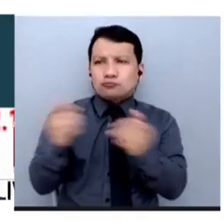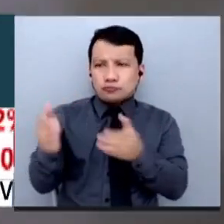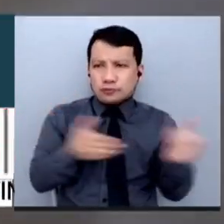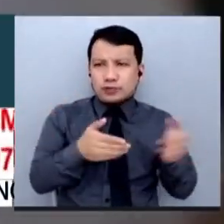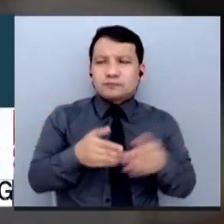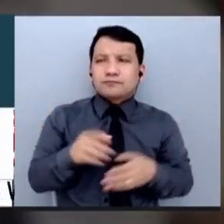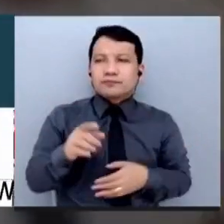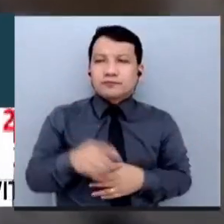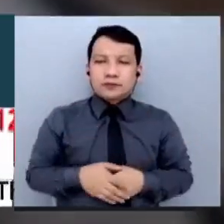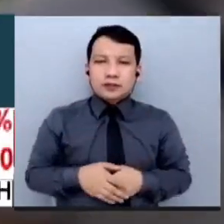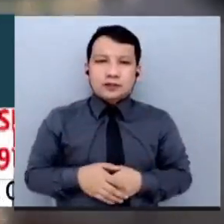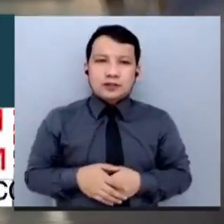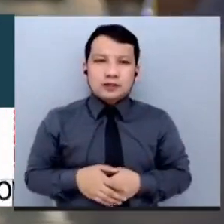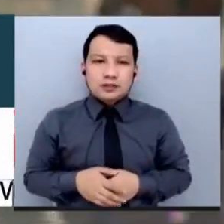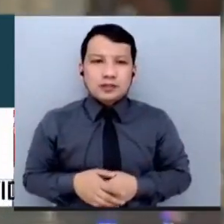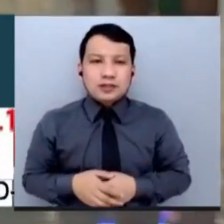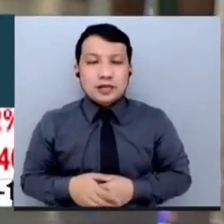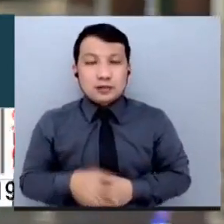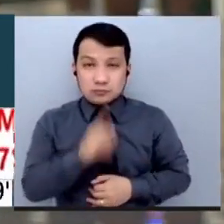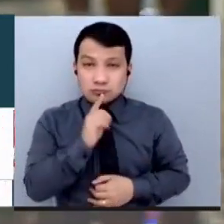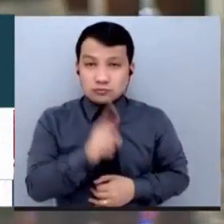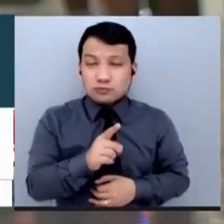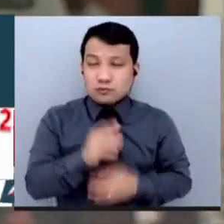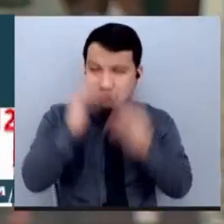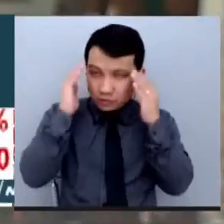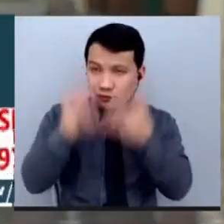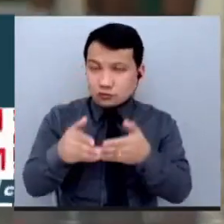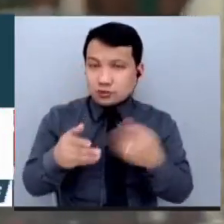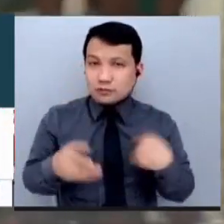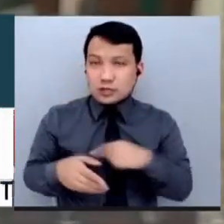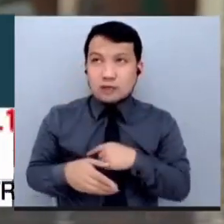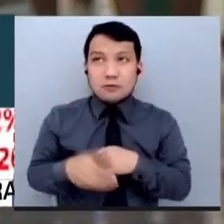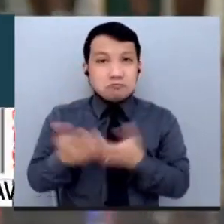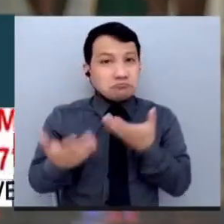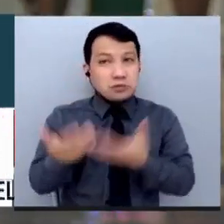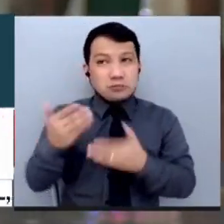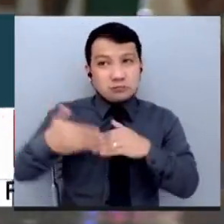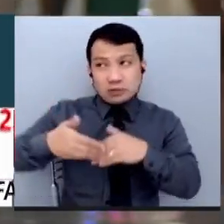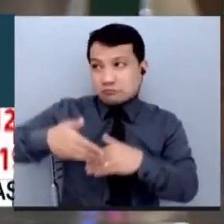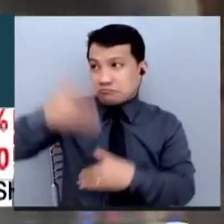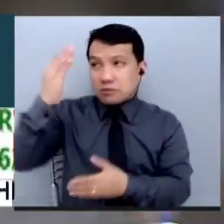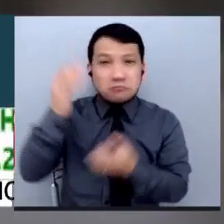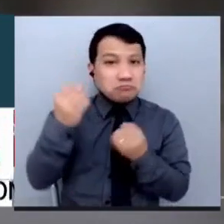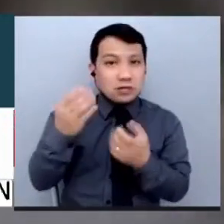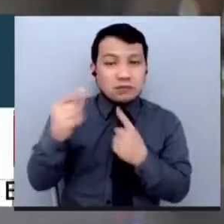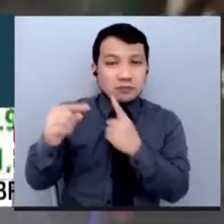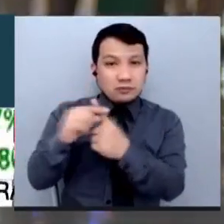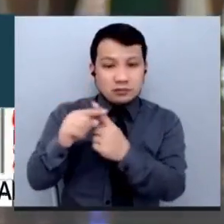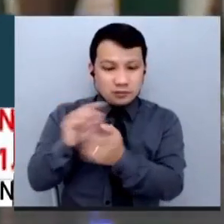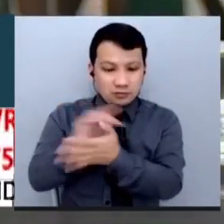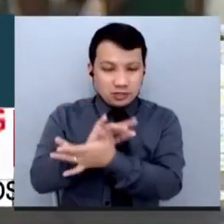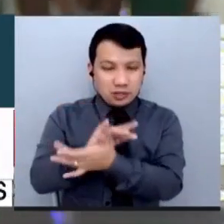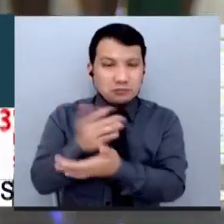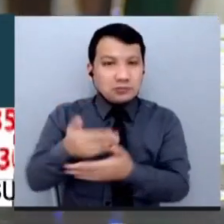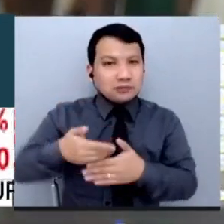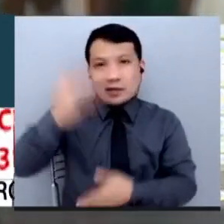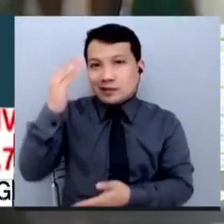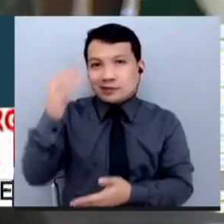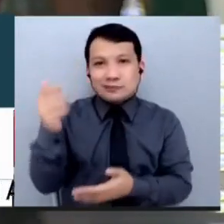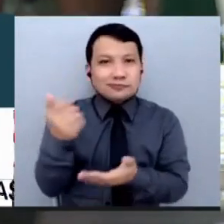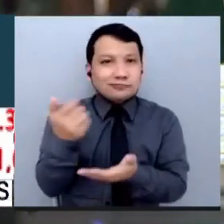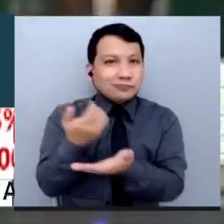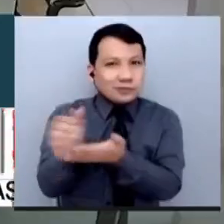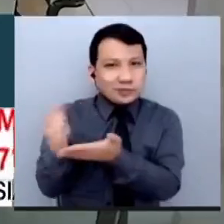It goes hand in hand kasi, Carbina. Di ba, pag mataas yung cases, mataas din yung gastos ng